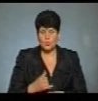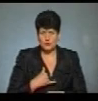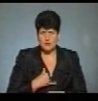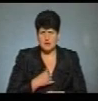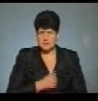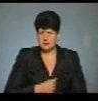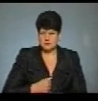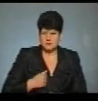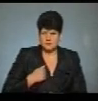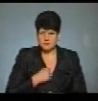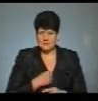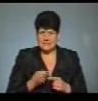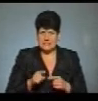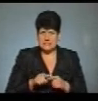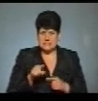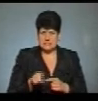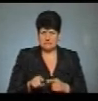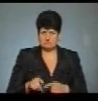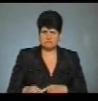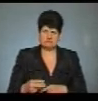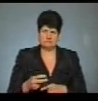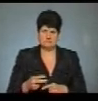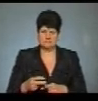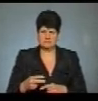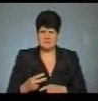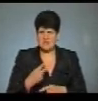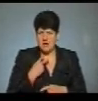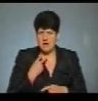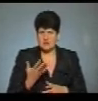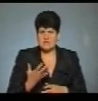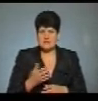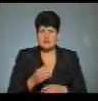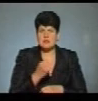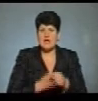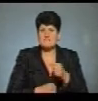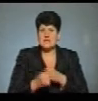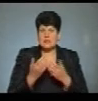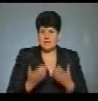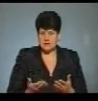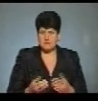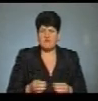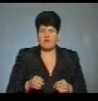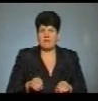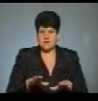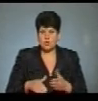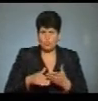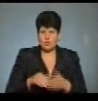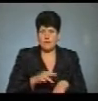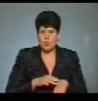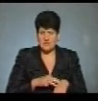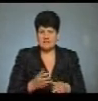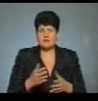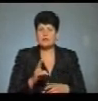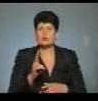що обурило, сама така знахабнілість такого полювання, ще й на Великдень. Десь ми вирішили допомогти поліції встановити